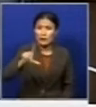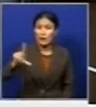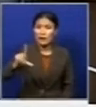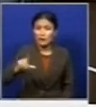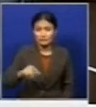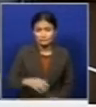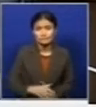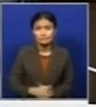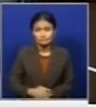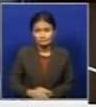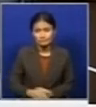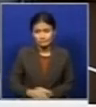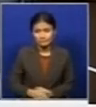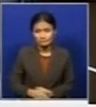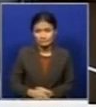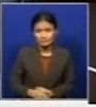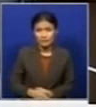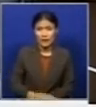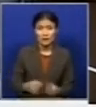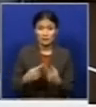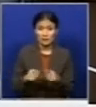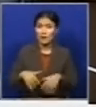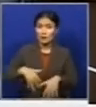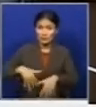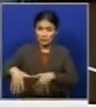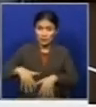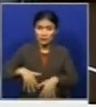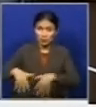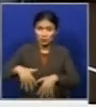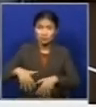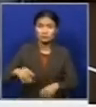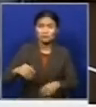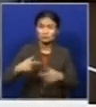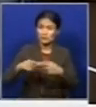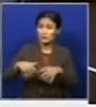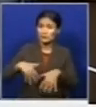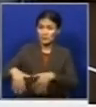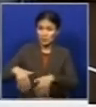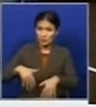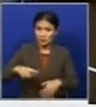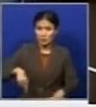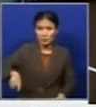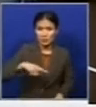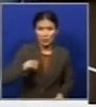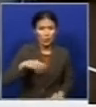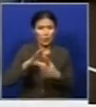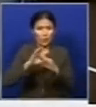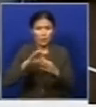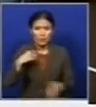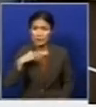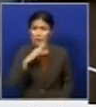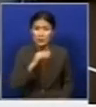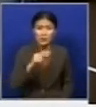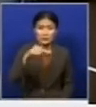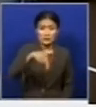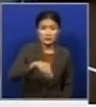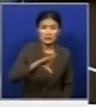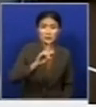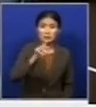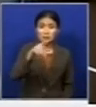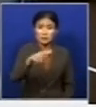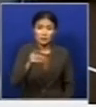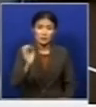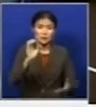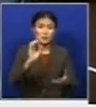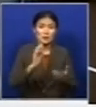แต่ว่าพี่น้องประชาชนเขาก็ยังกังวลว่า GDP ที่โตขึ้นเนี่ยเกรงว่